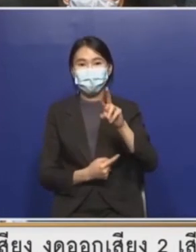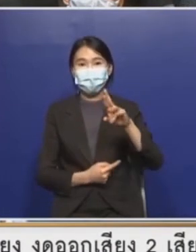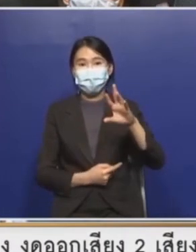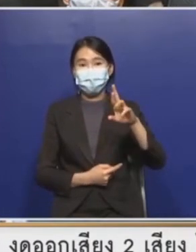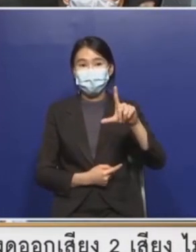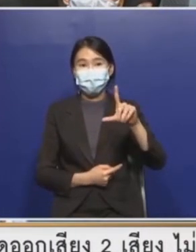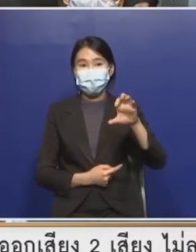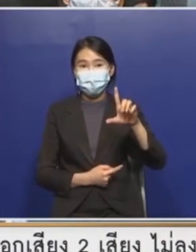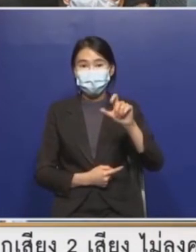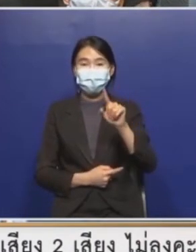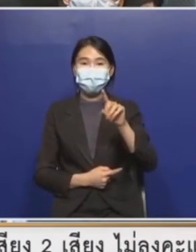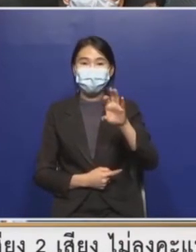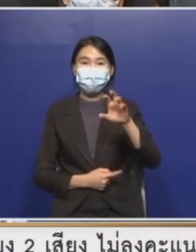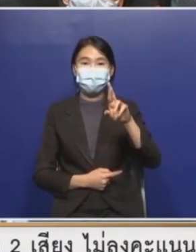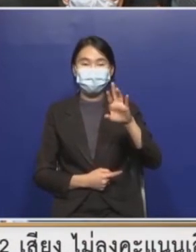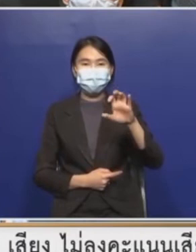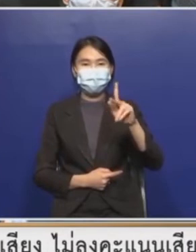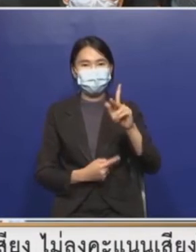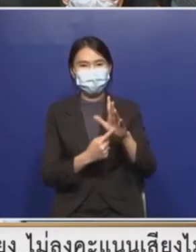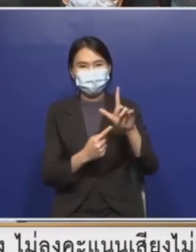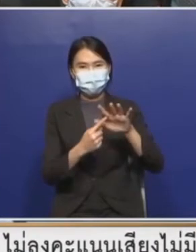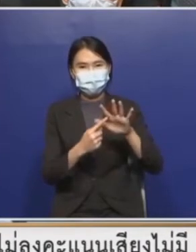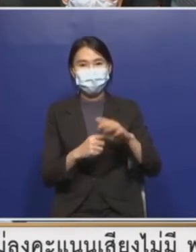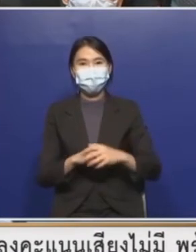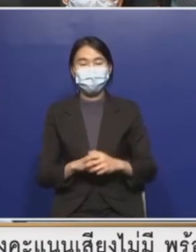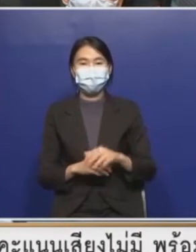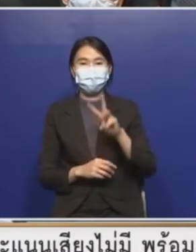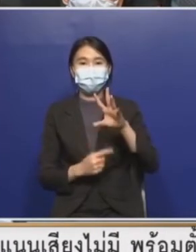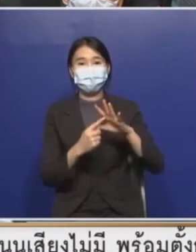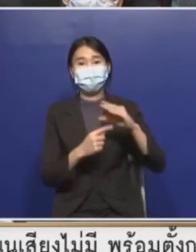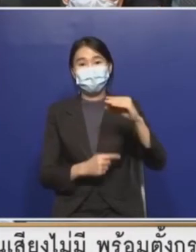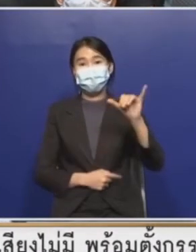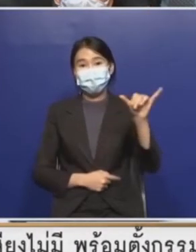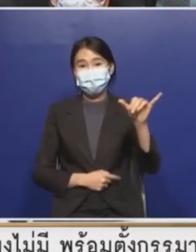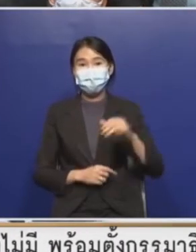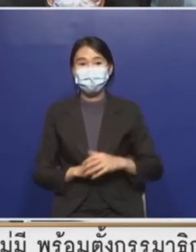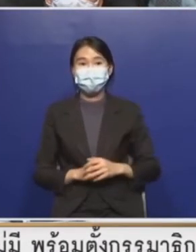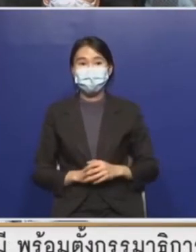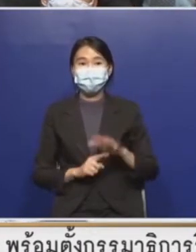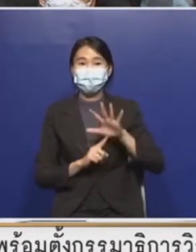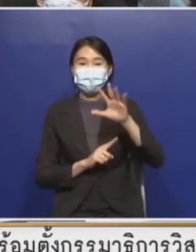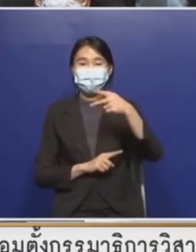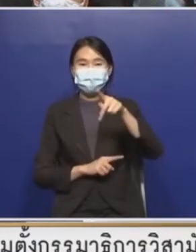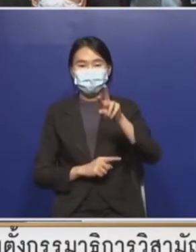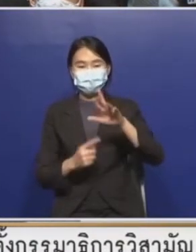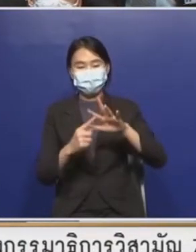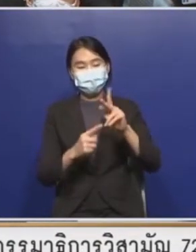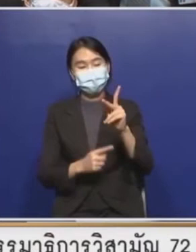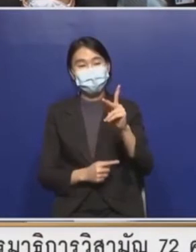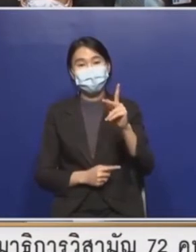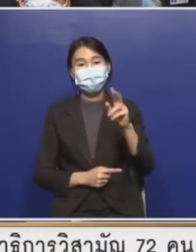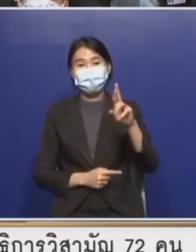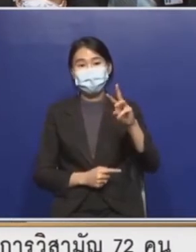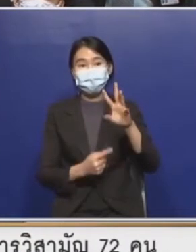3สิริกัญญาตันสกุล4วาโยอัศวะรุ่งเรือง5ปกรณ์วุฒิอุดมพิพัฒน์สกุ